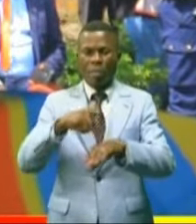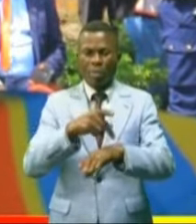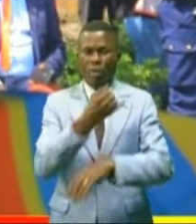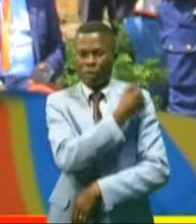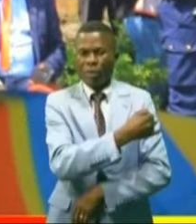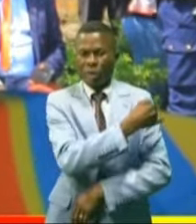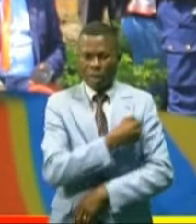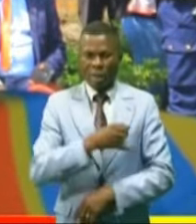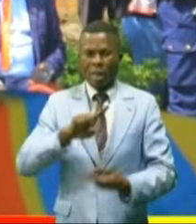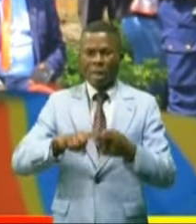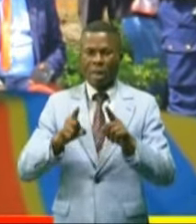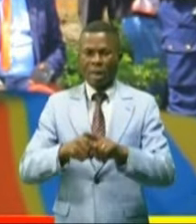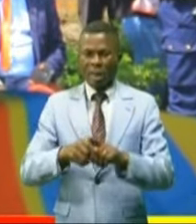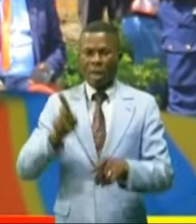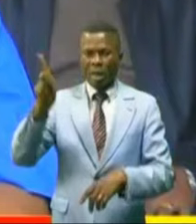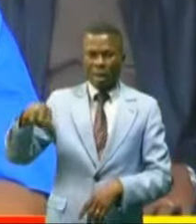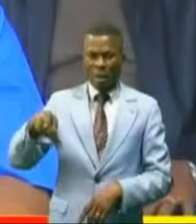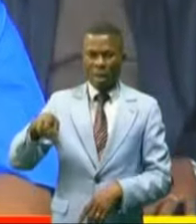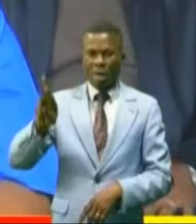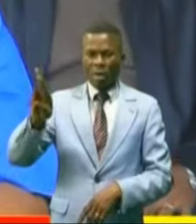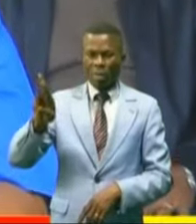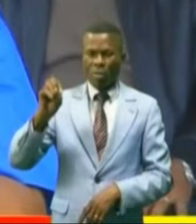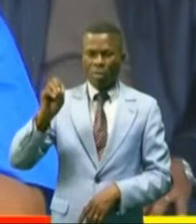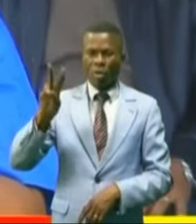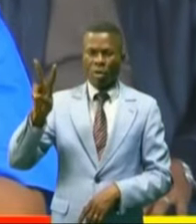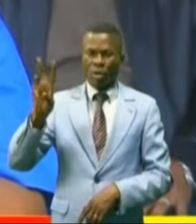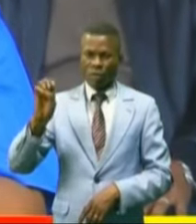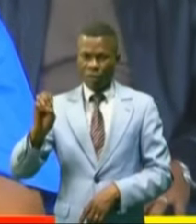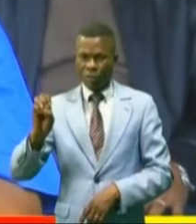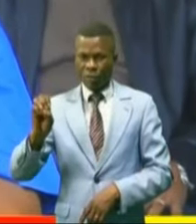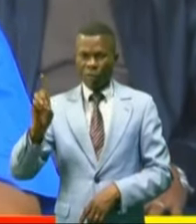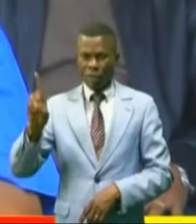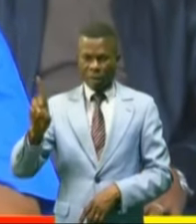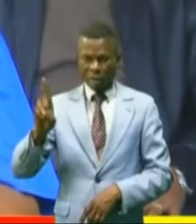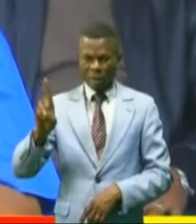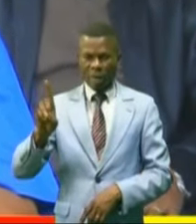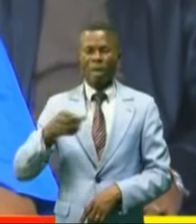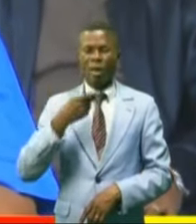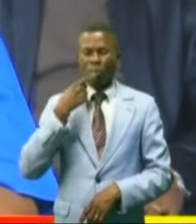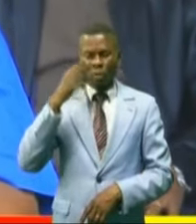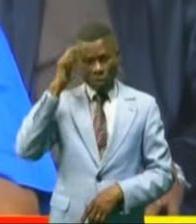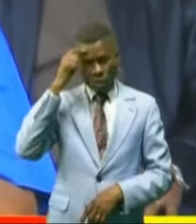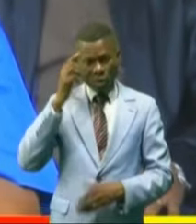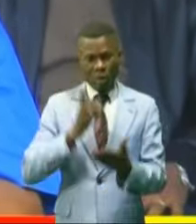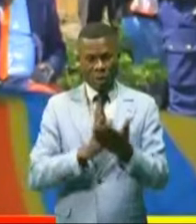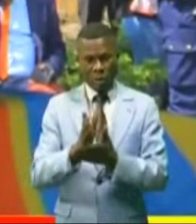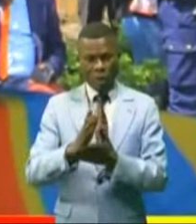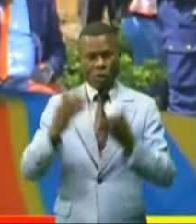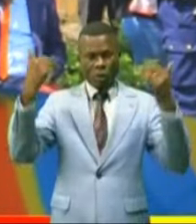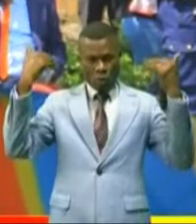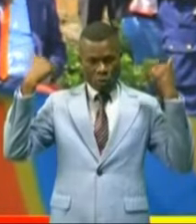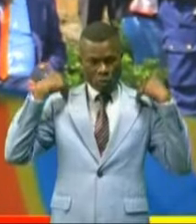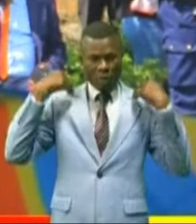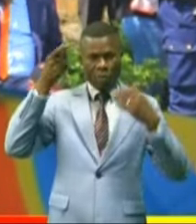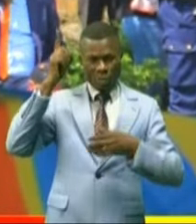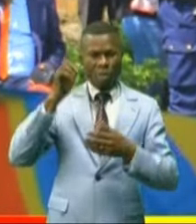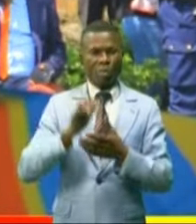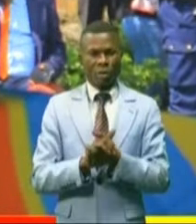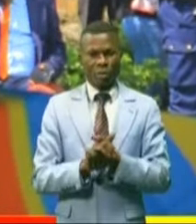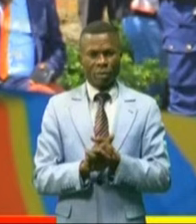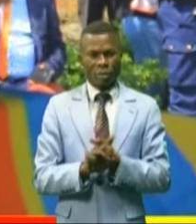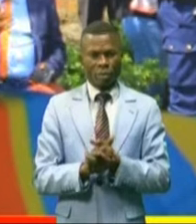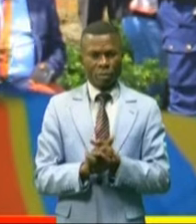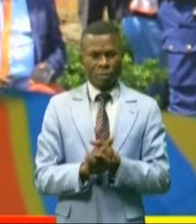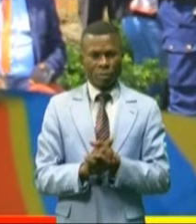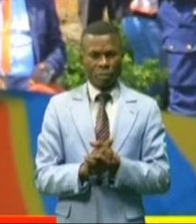collègues provèdes, pour qui vous portiez les voix auprès de la hiérarchie, en plus